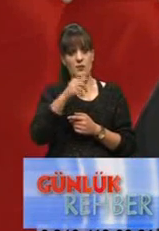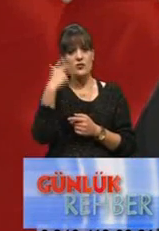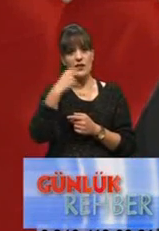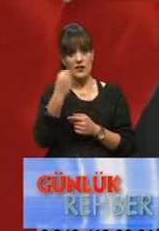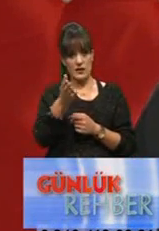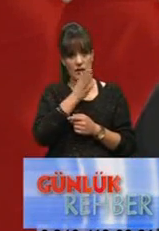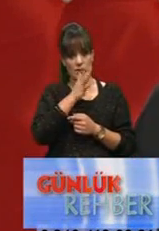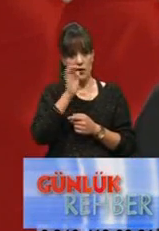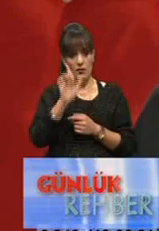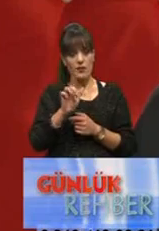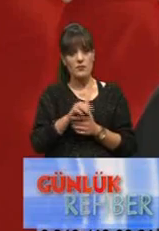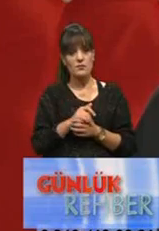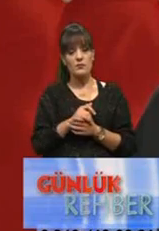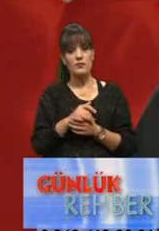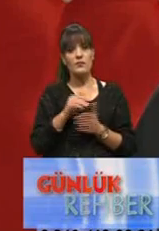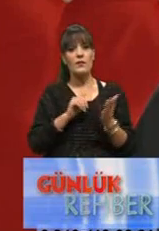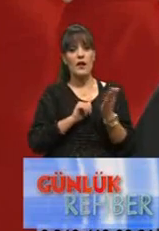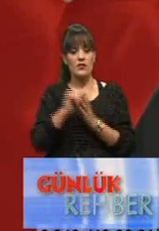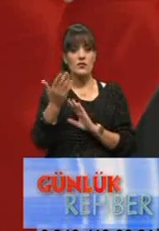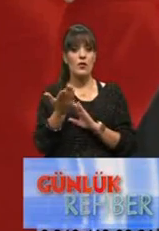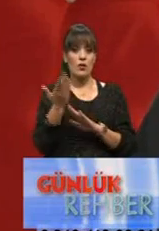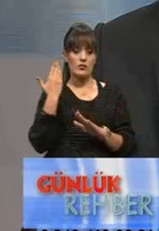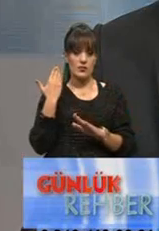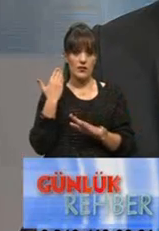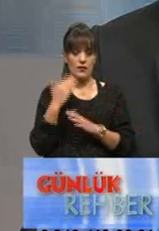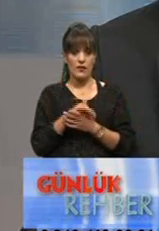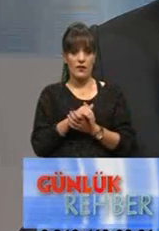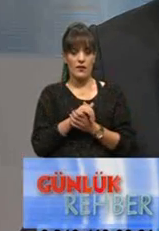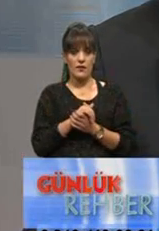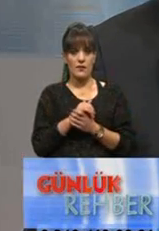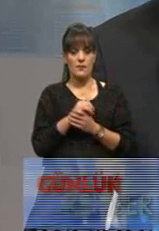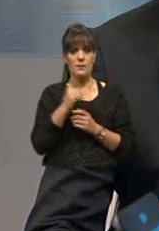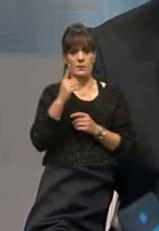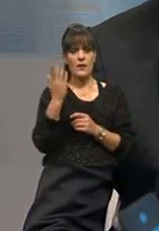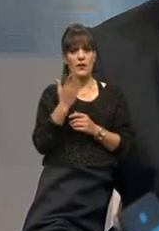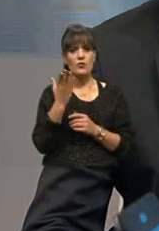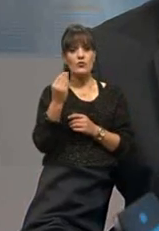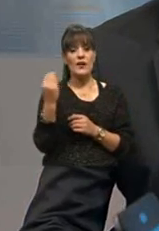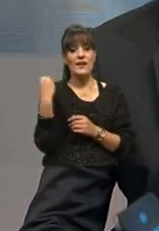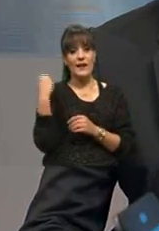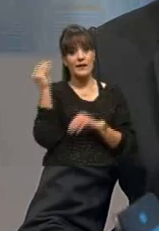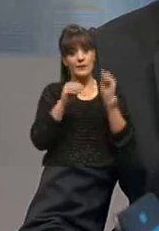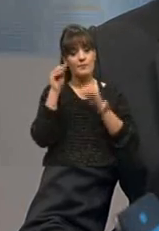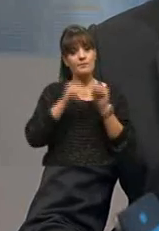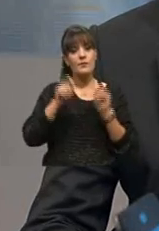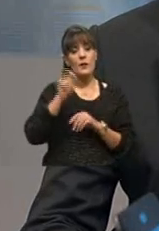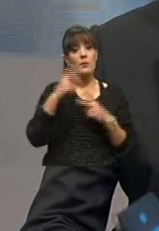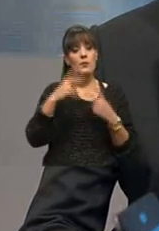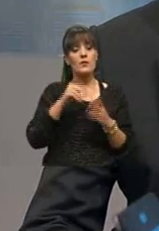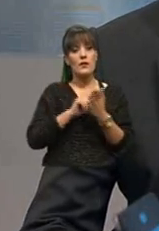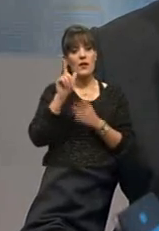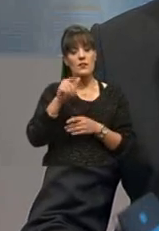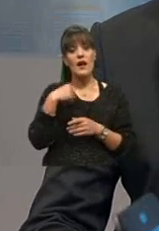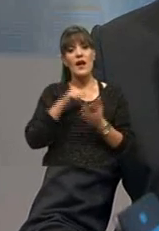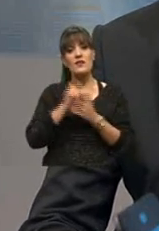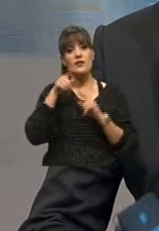iyi mi tanımak lazım? Şimdi her şeyden öncesi bir kere çok yenilikçi olmanız lazım. Her şeyi takip